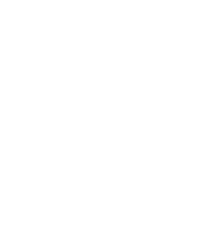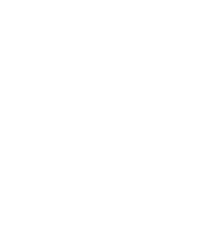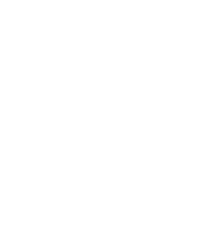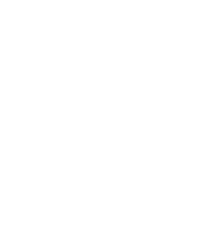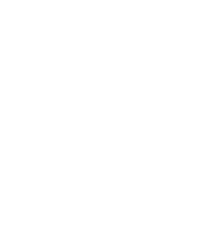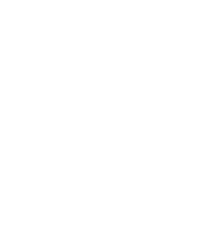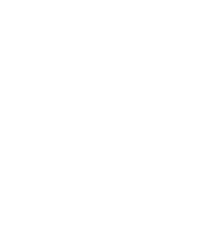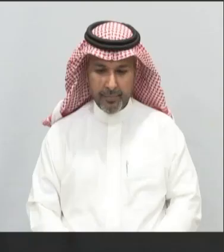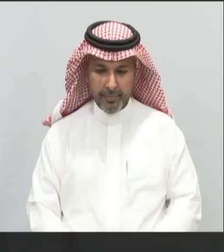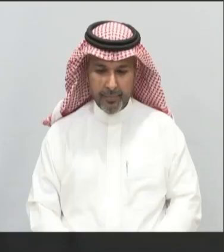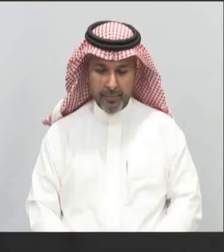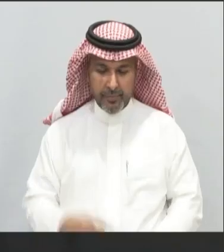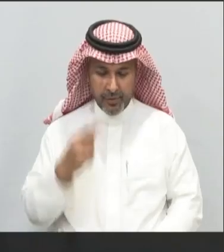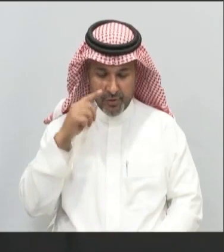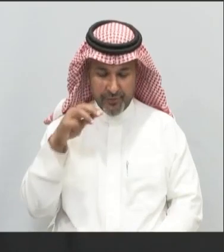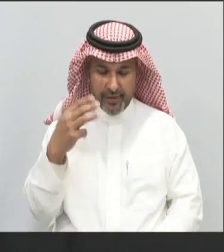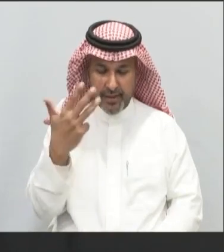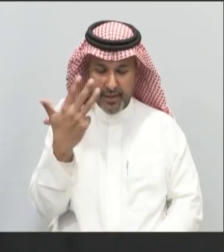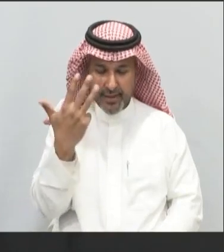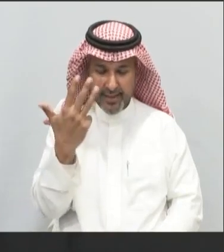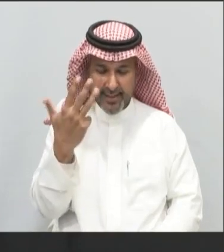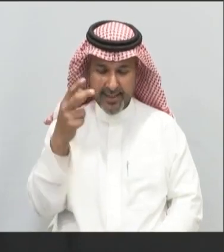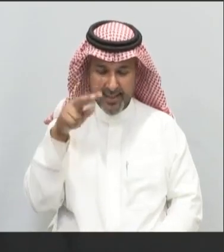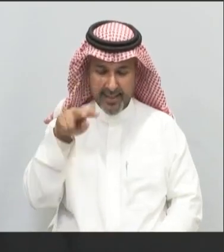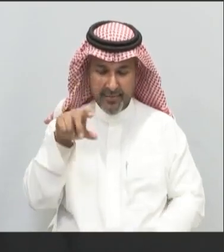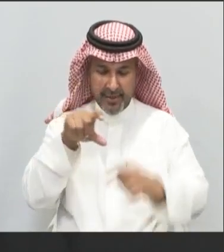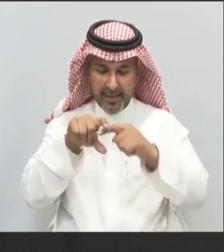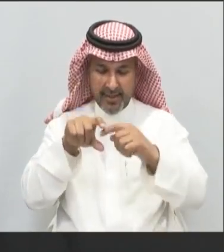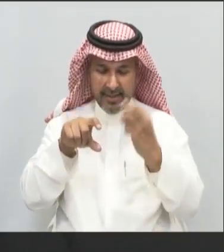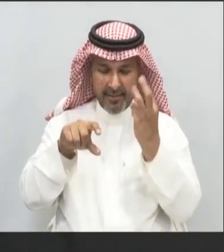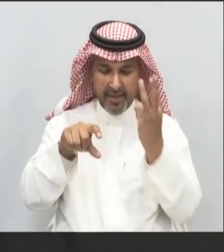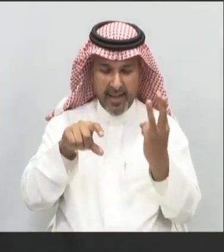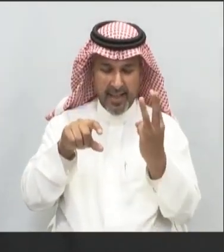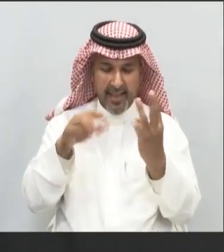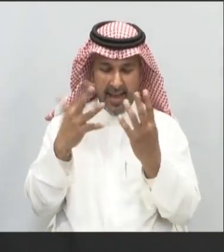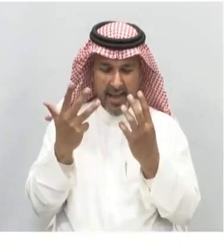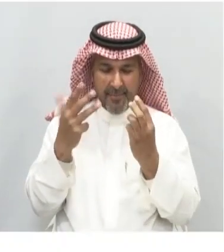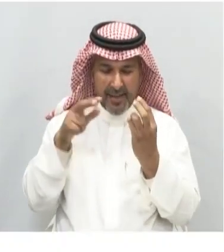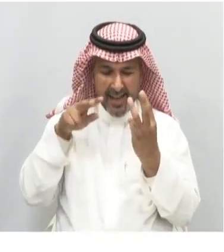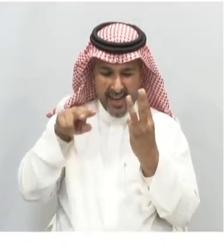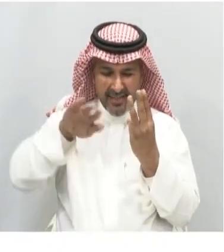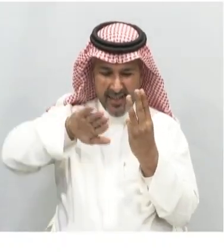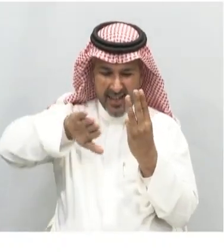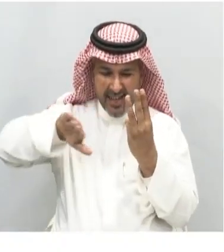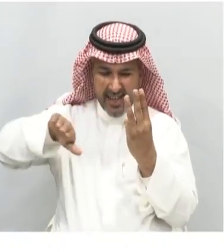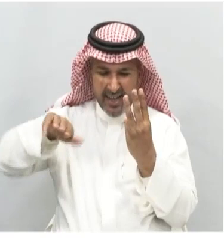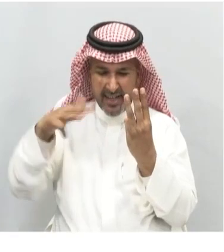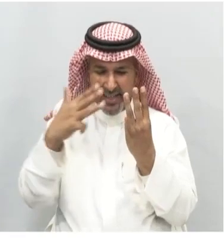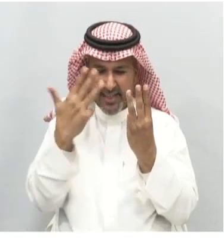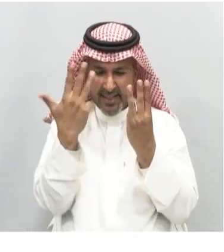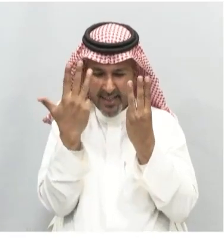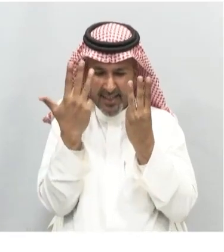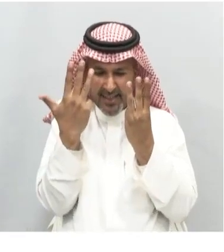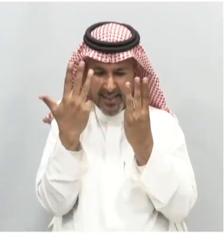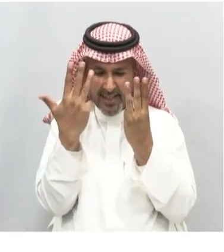الاجابه ها يا مبدعين وصلتوا الاجابه بارك الله فيكم الان اعتقد انها اصبحت سهله لكم يا ابنائي صح ولا